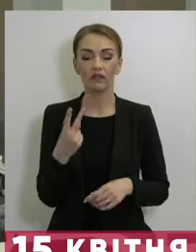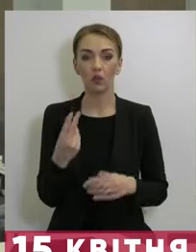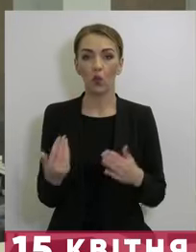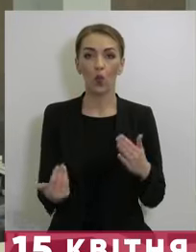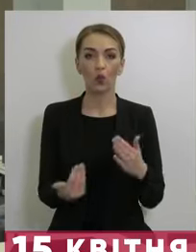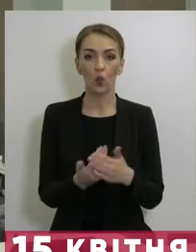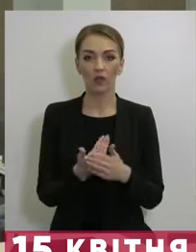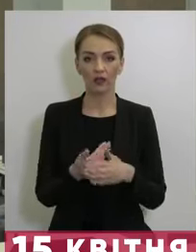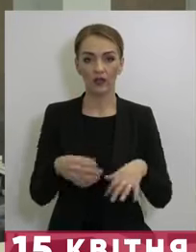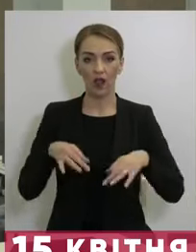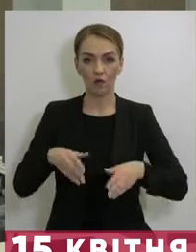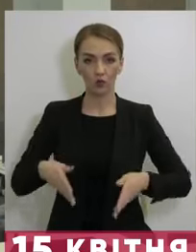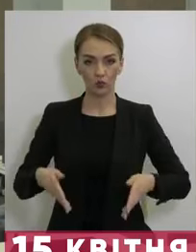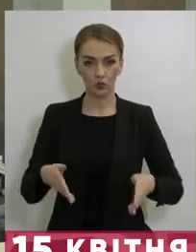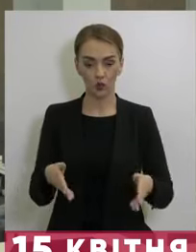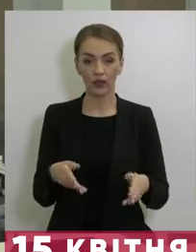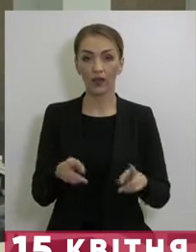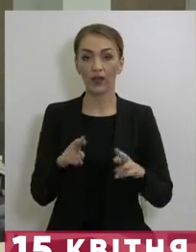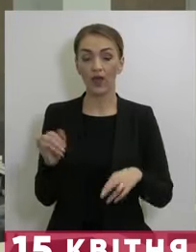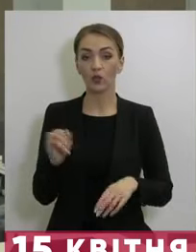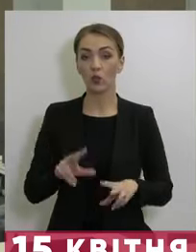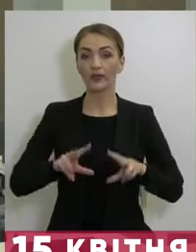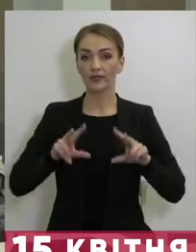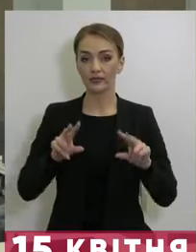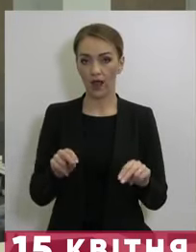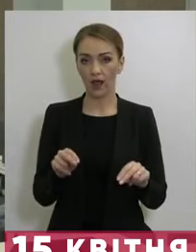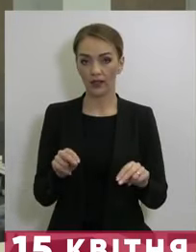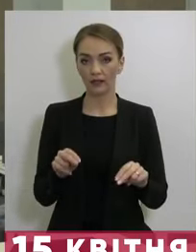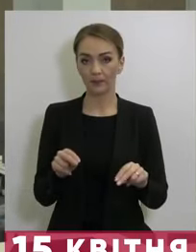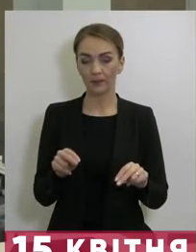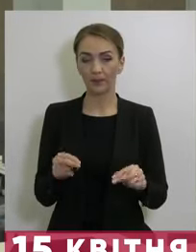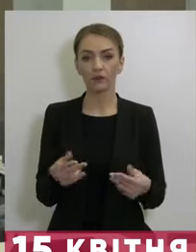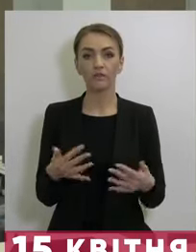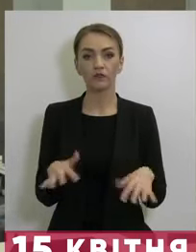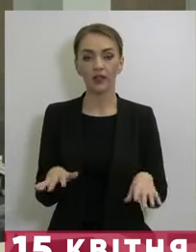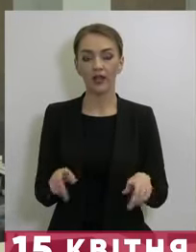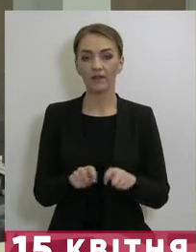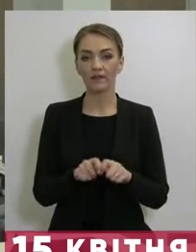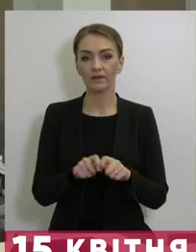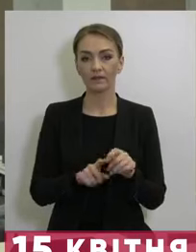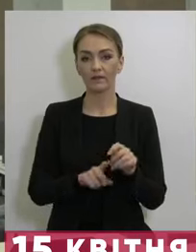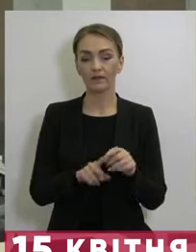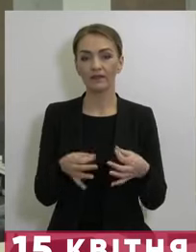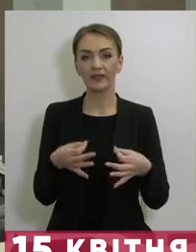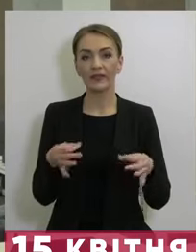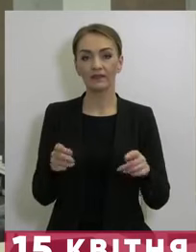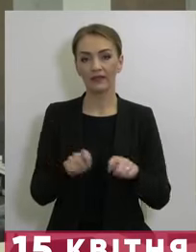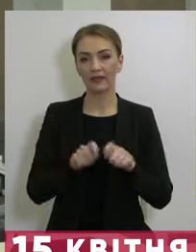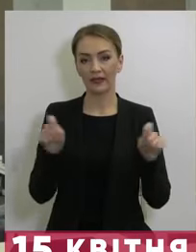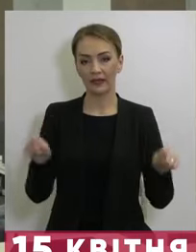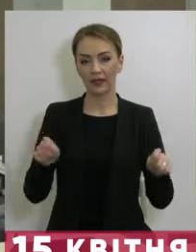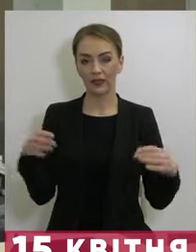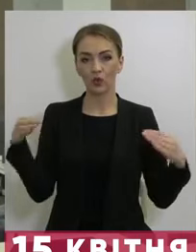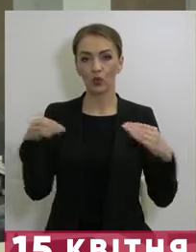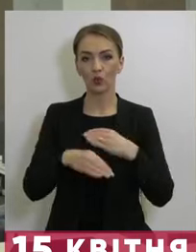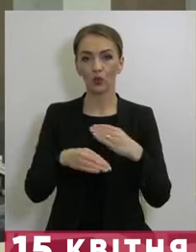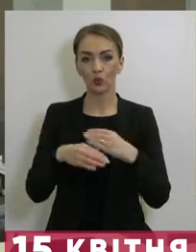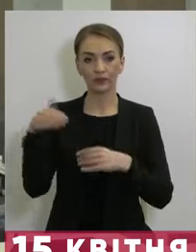автосмуги. Як ми і обіцяли, вже відкрили рух з'їздами